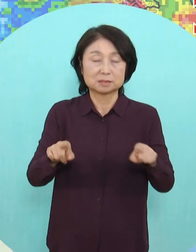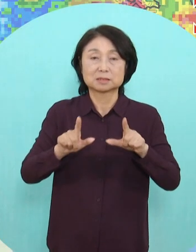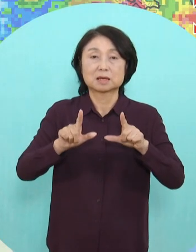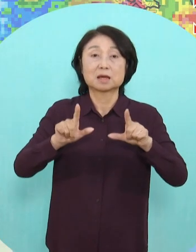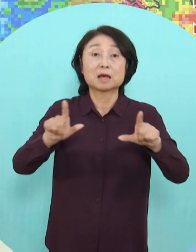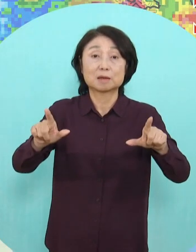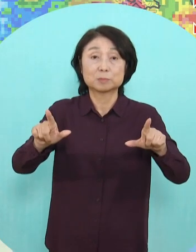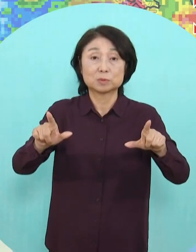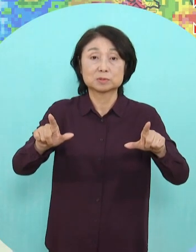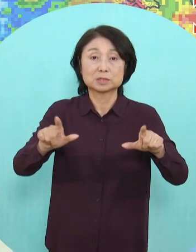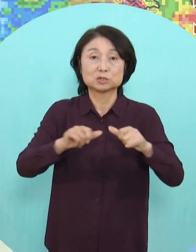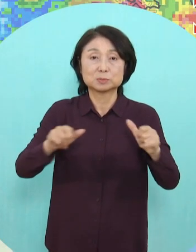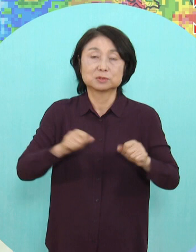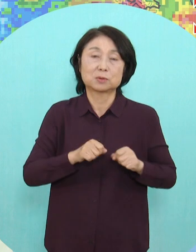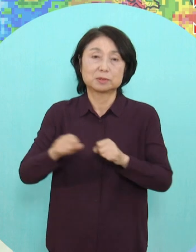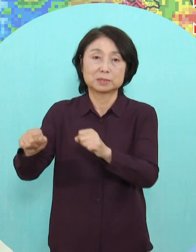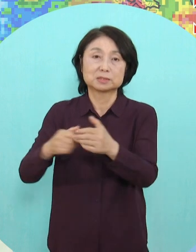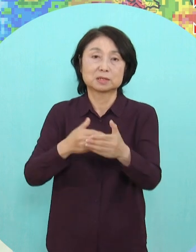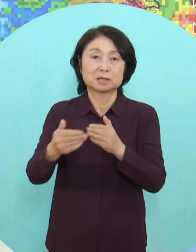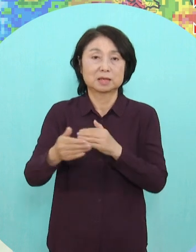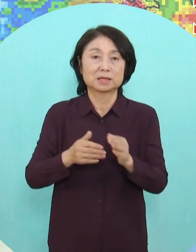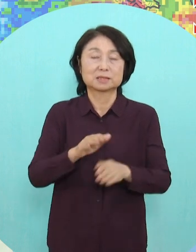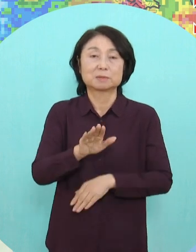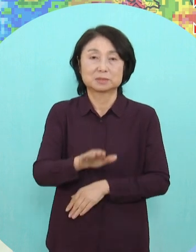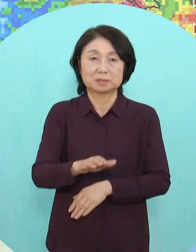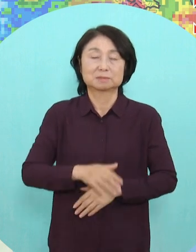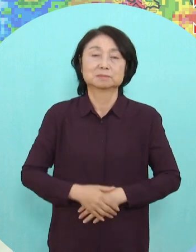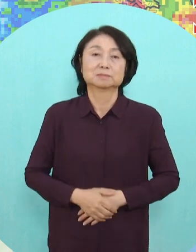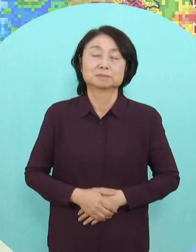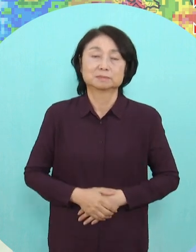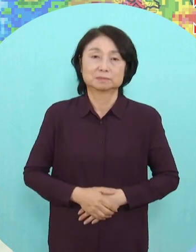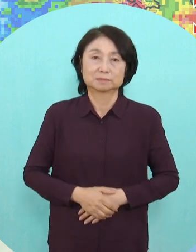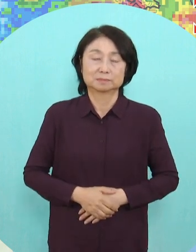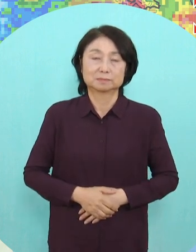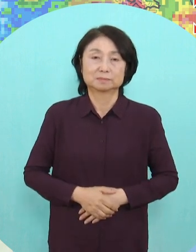され、多くの住民の方が避難されました。